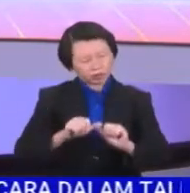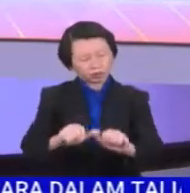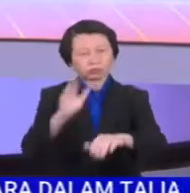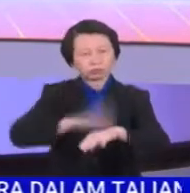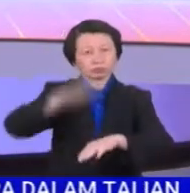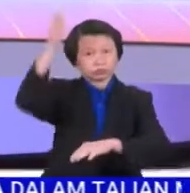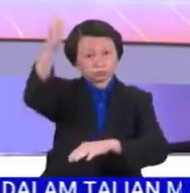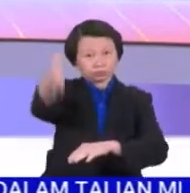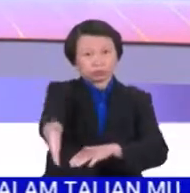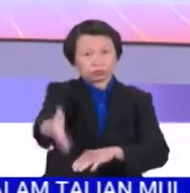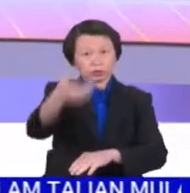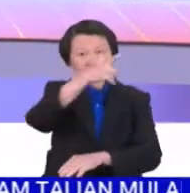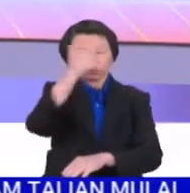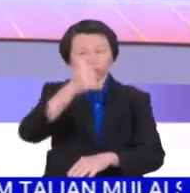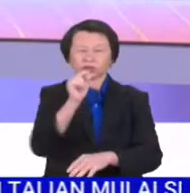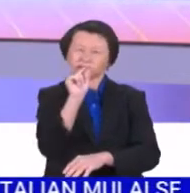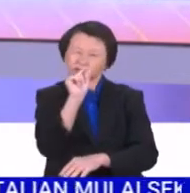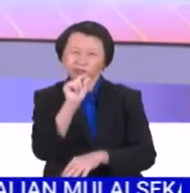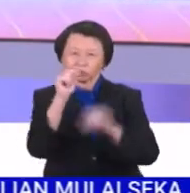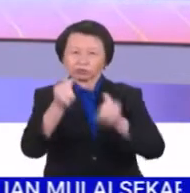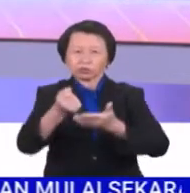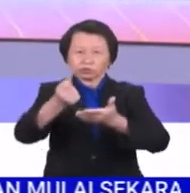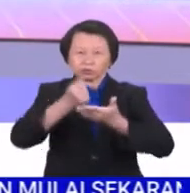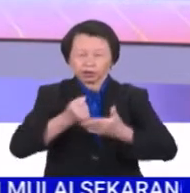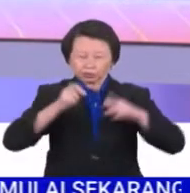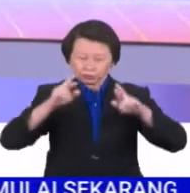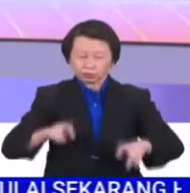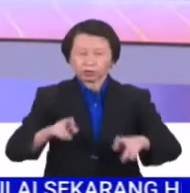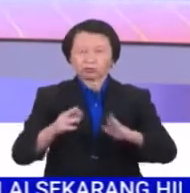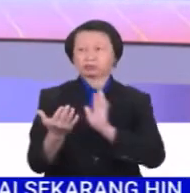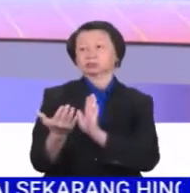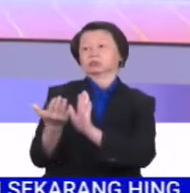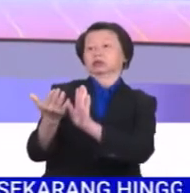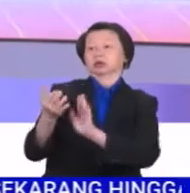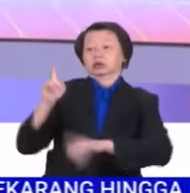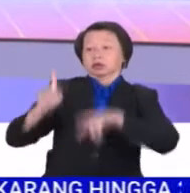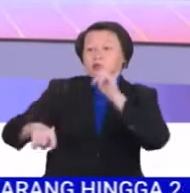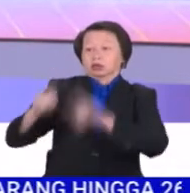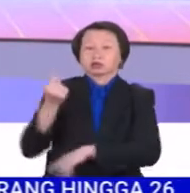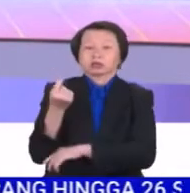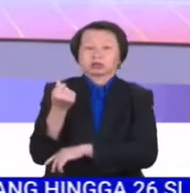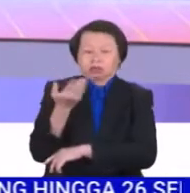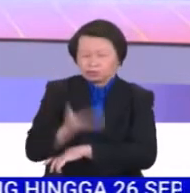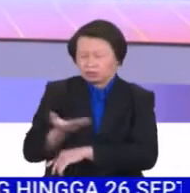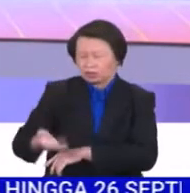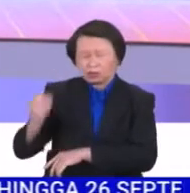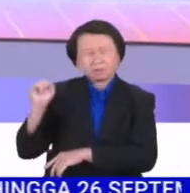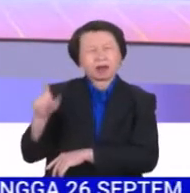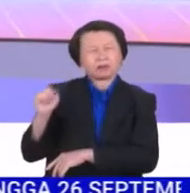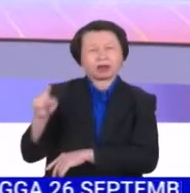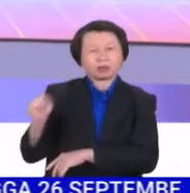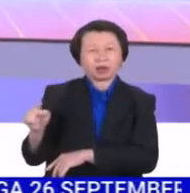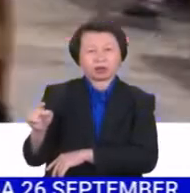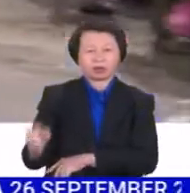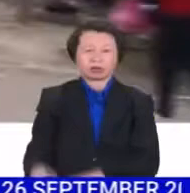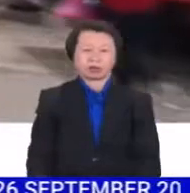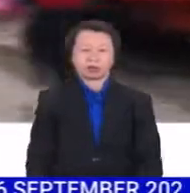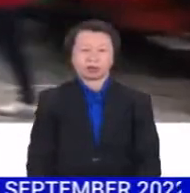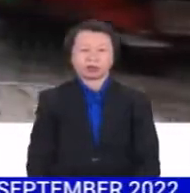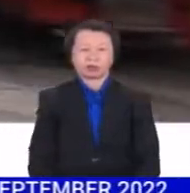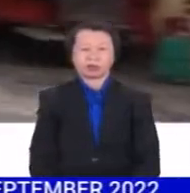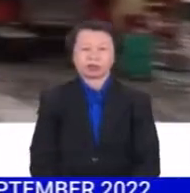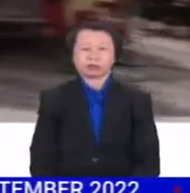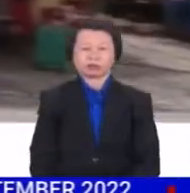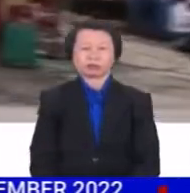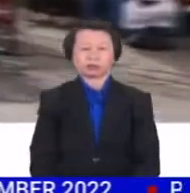masa akan datang, memandangkan ia sedikit sebanyak membantu rakyat ketika berdepan ketidaktentuan harga barang dan inflasi.